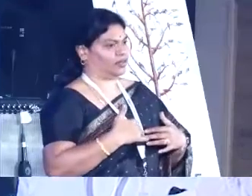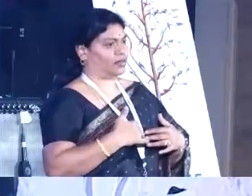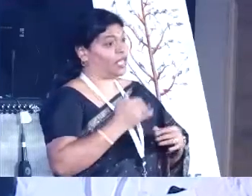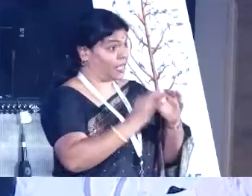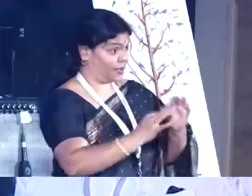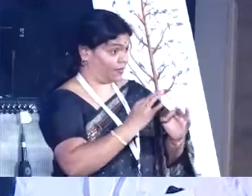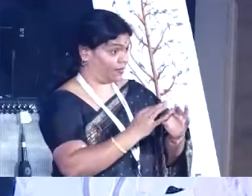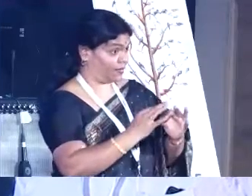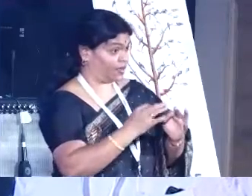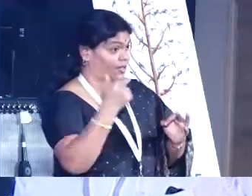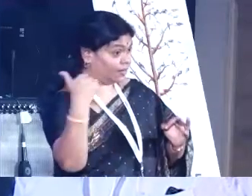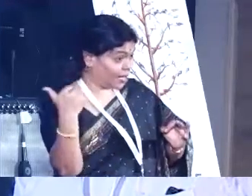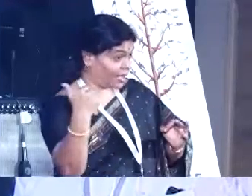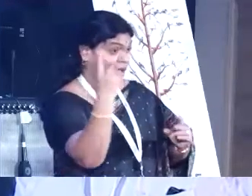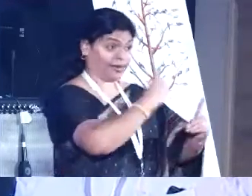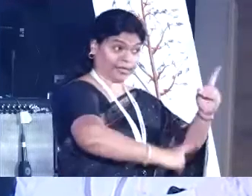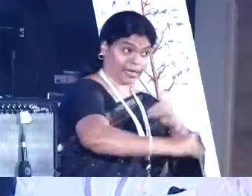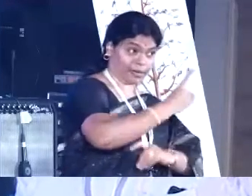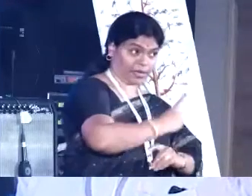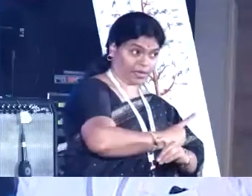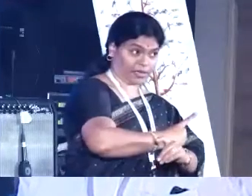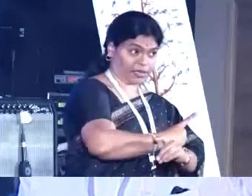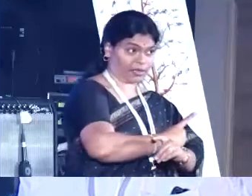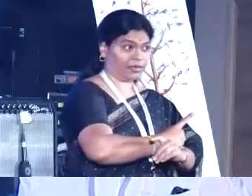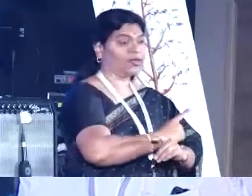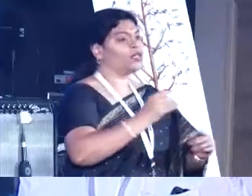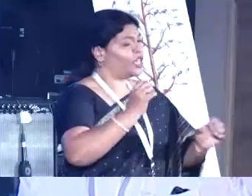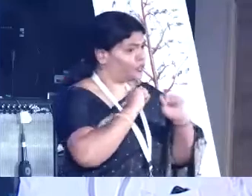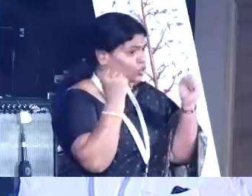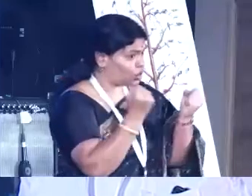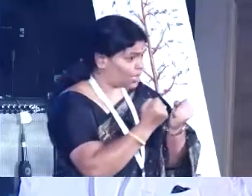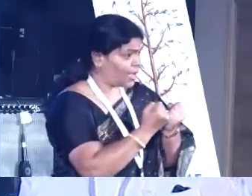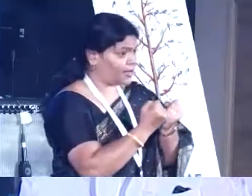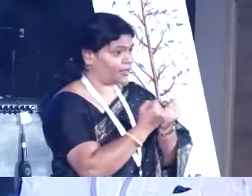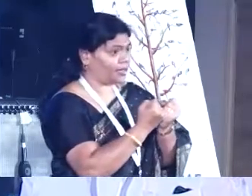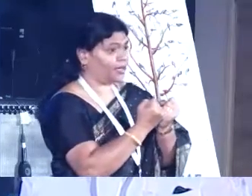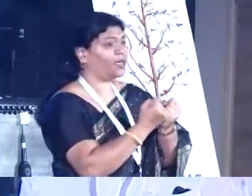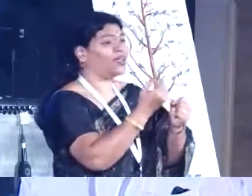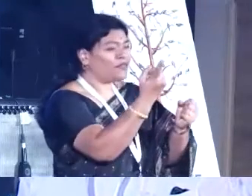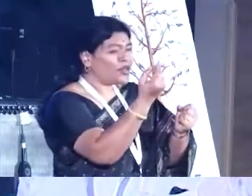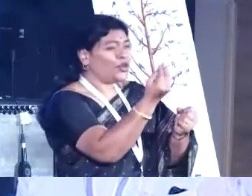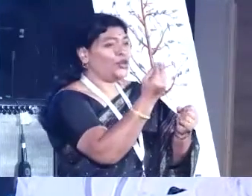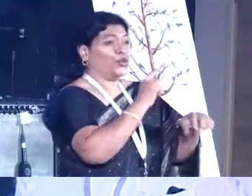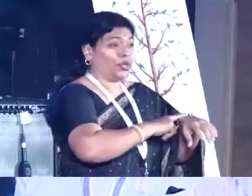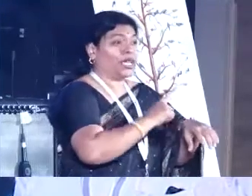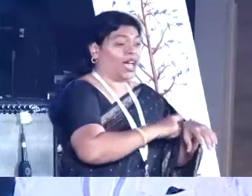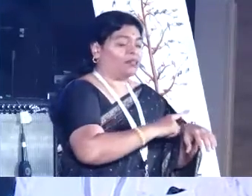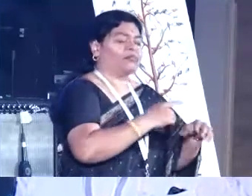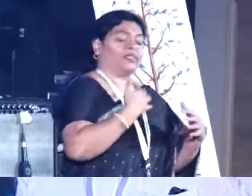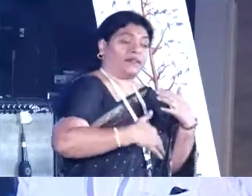वो विकलांग है तो उसे समाज में कई कठिनाइयों से जूझना पड़ता